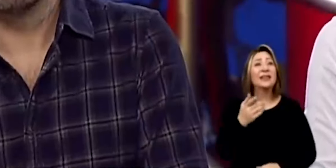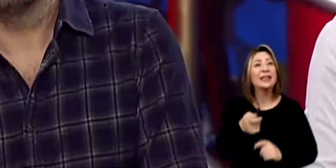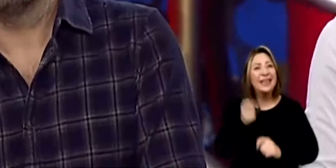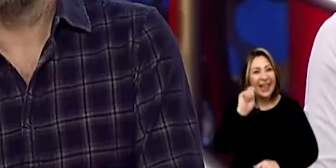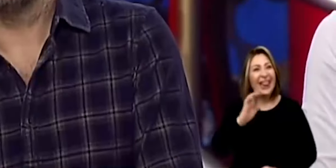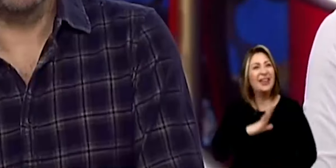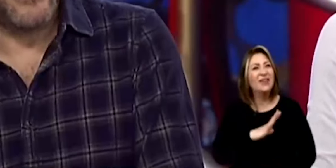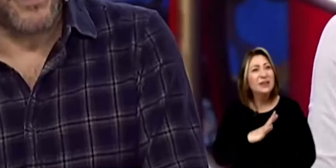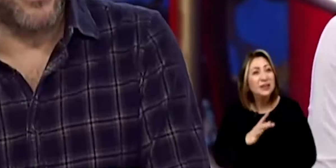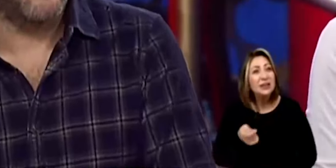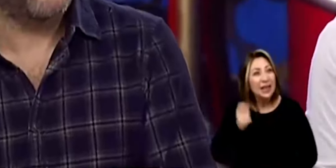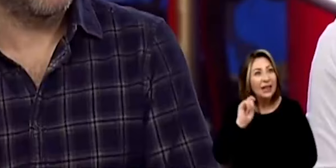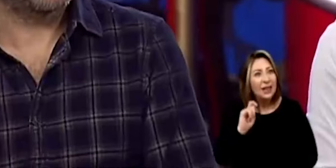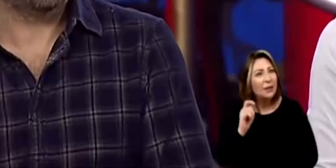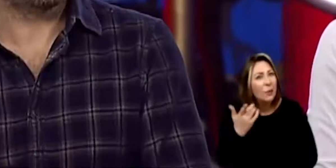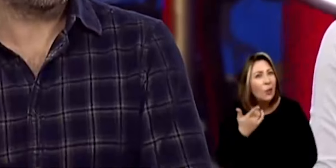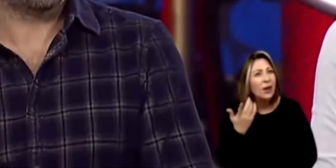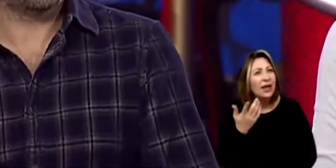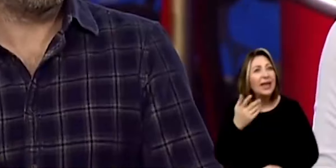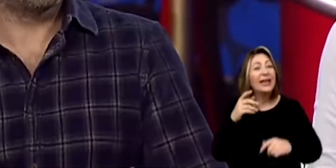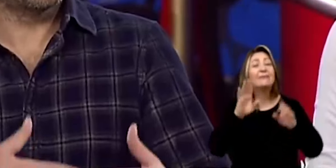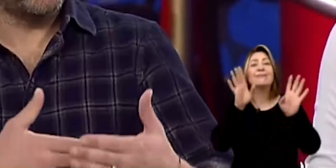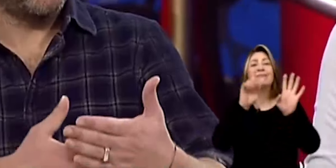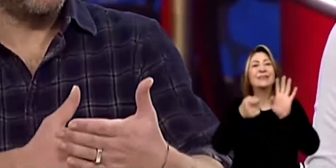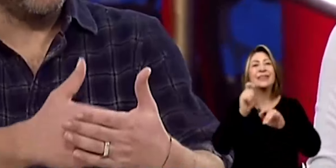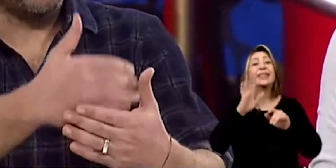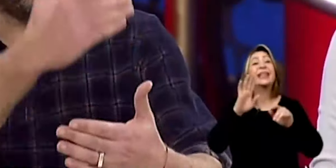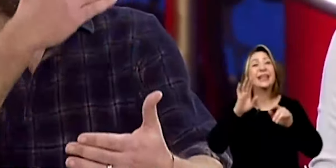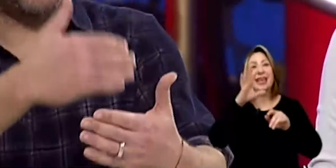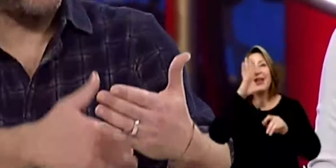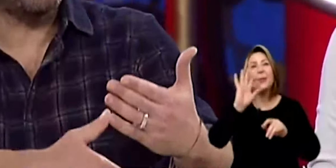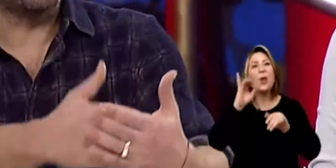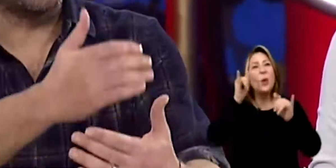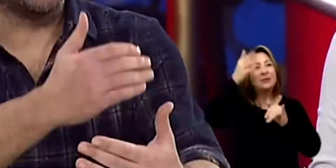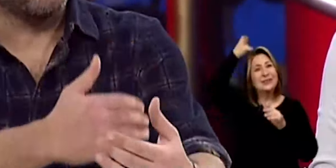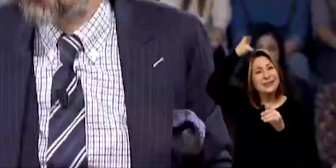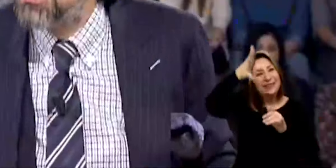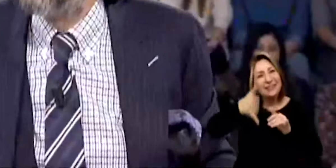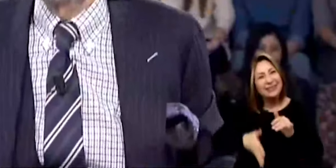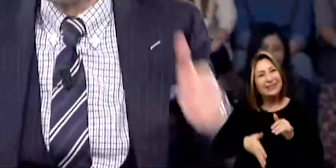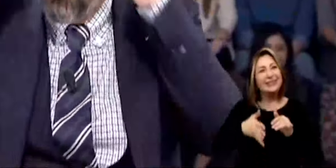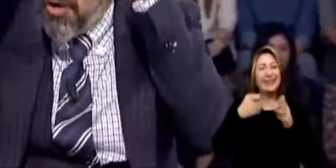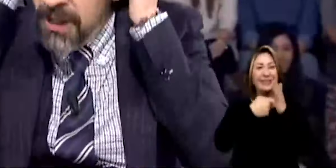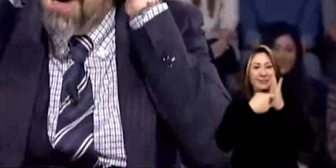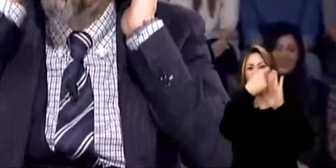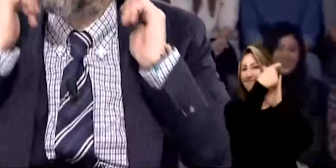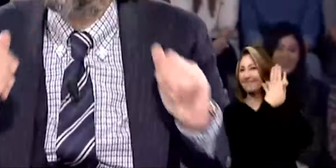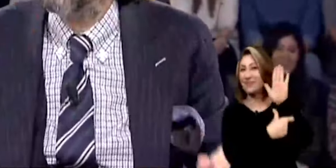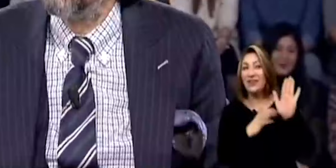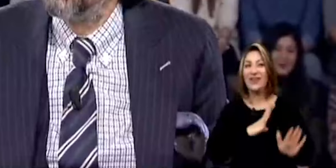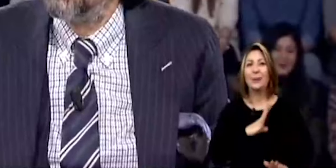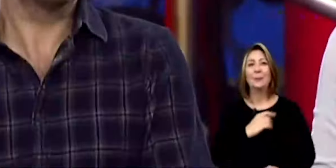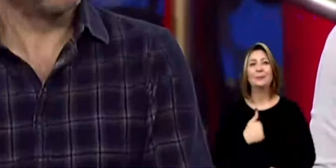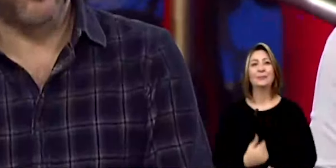varım. Nerede varsın? Kredilerde. Krediler neresi? Kredi Yurtlar Kurumu mu? Şu an kimler oynamış diye geçer ya filmin sonunda. Sonunda geçen. Evet. Orada var